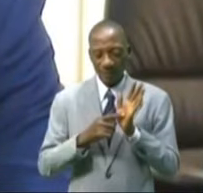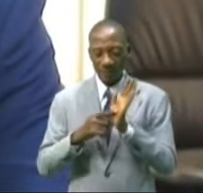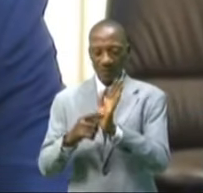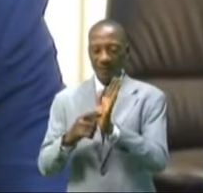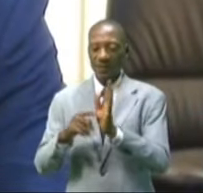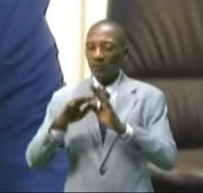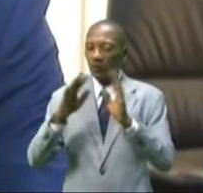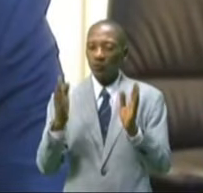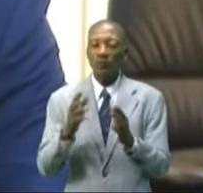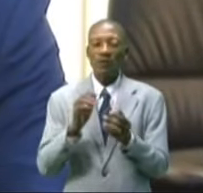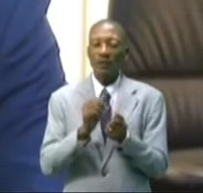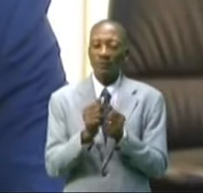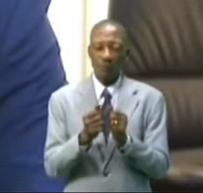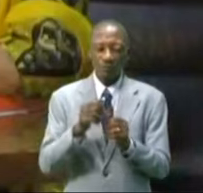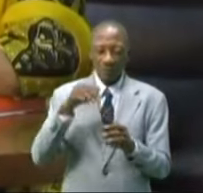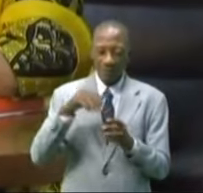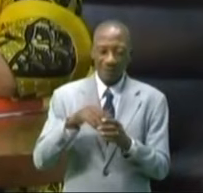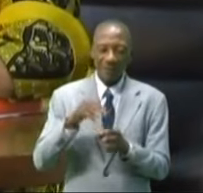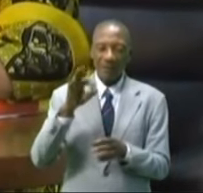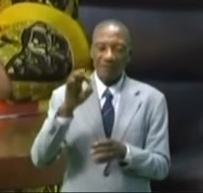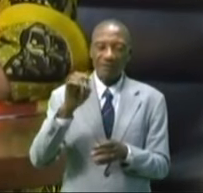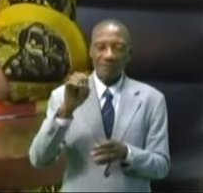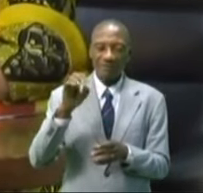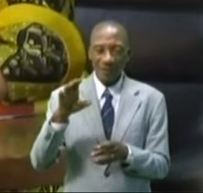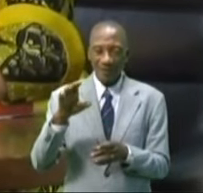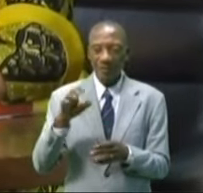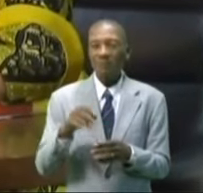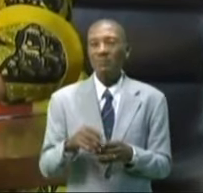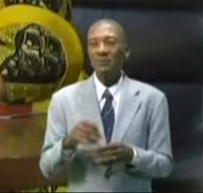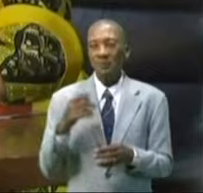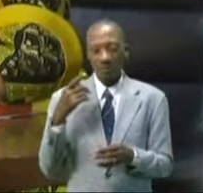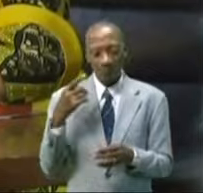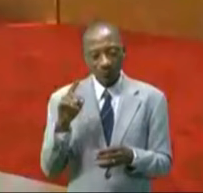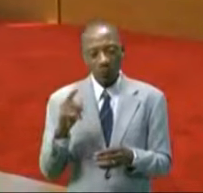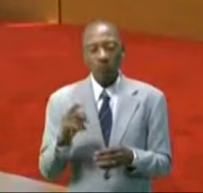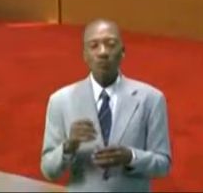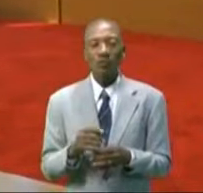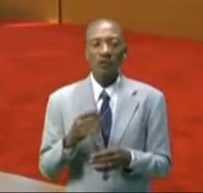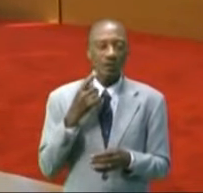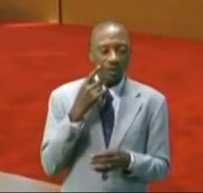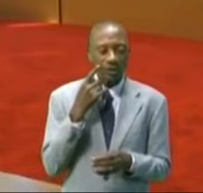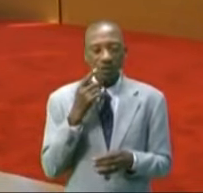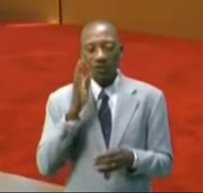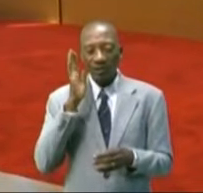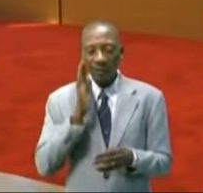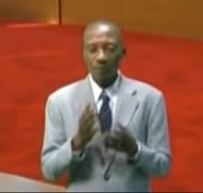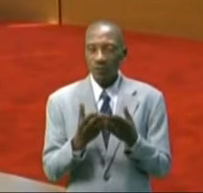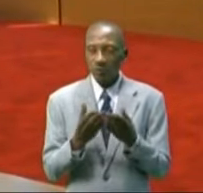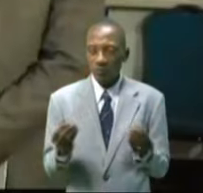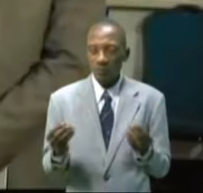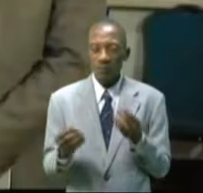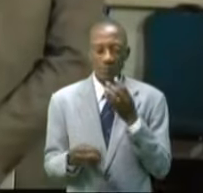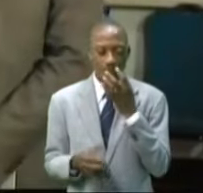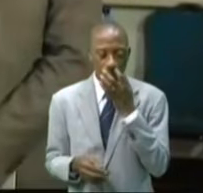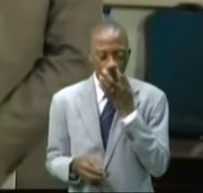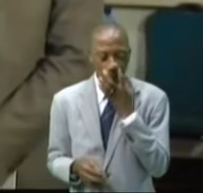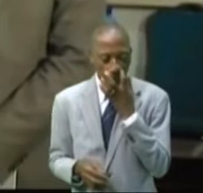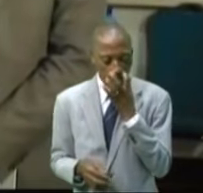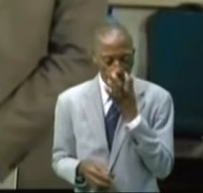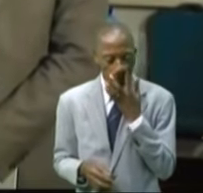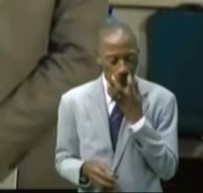freinent l'émergence de la classe moyenne. La coopérative soutient vivement le vote des lois. Nous avons